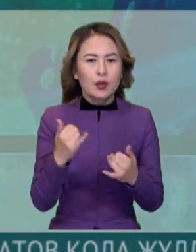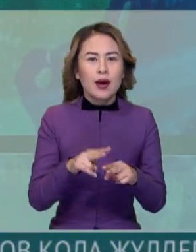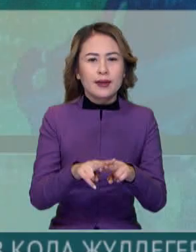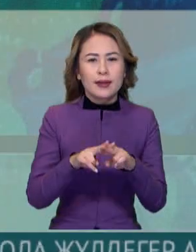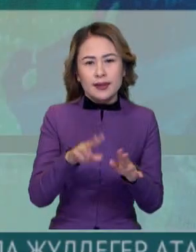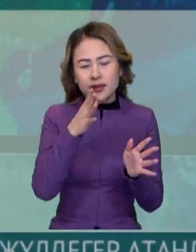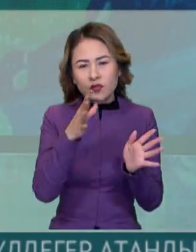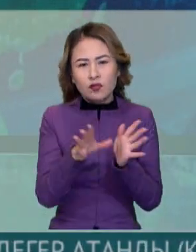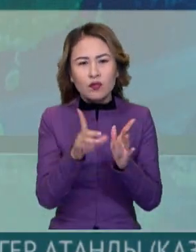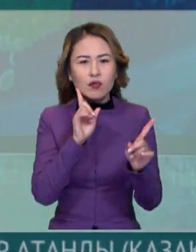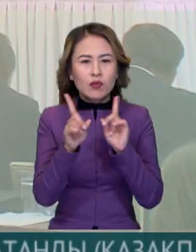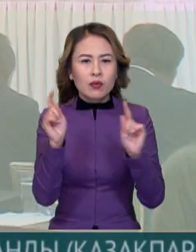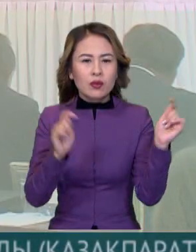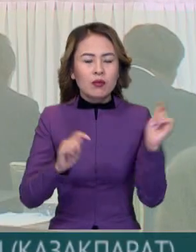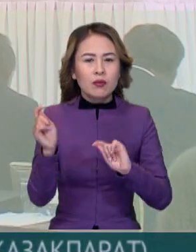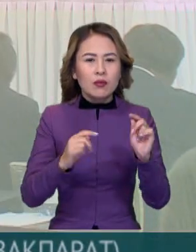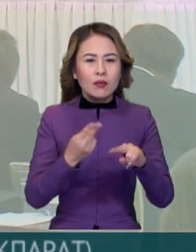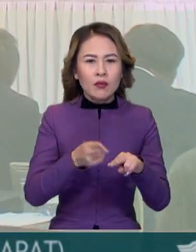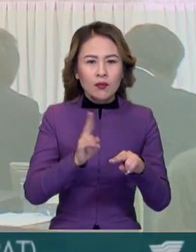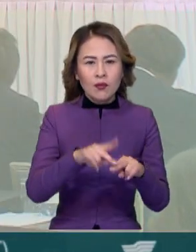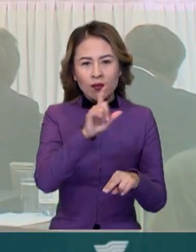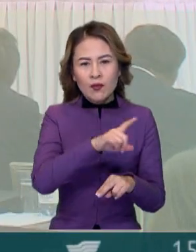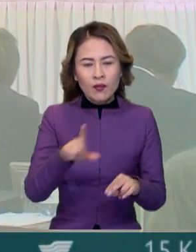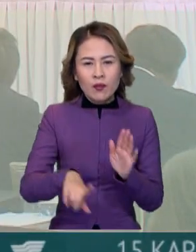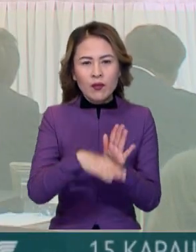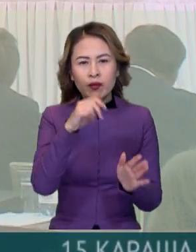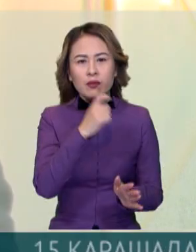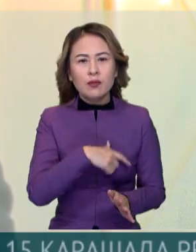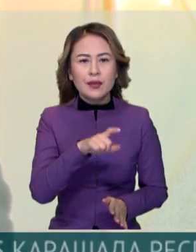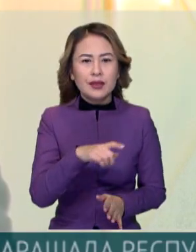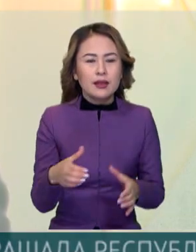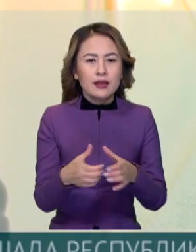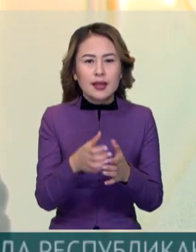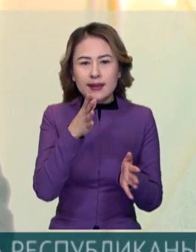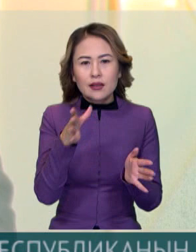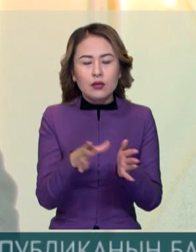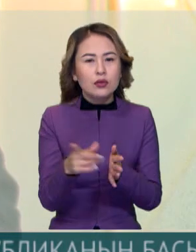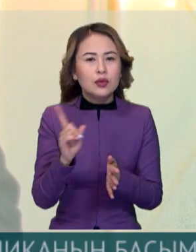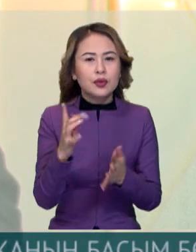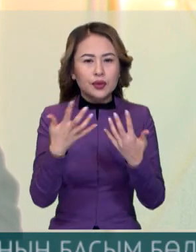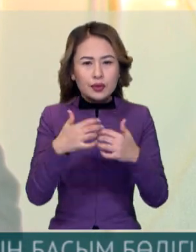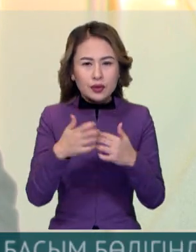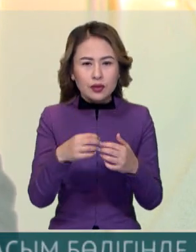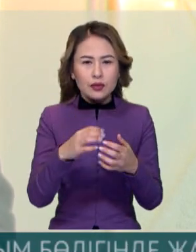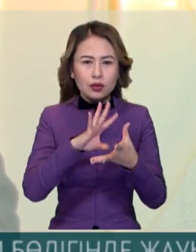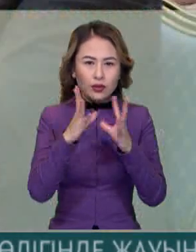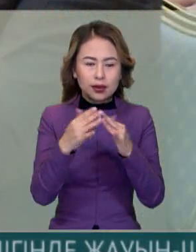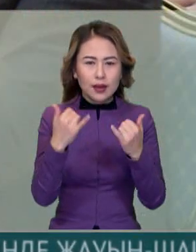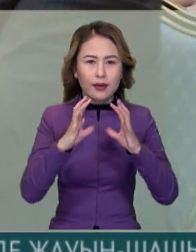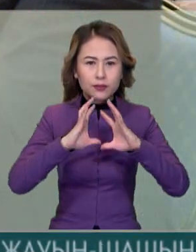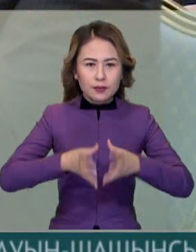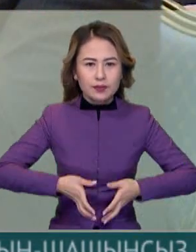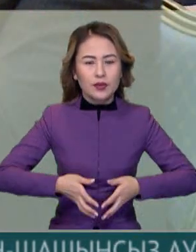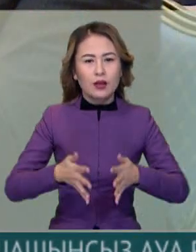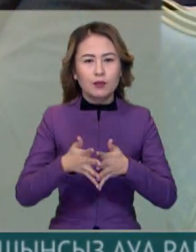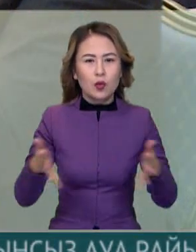Дәл осындай ұсыныспен бүгін Астанада энергетикалық форум өтті. Спикерлердің айтуынша, энергетика саласындағы сандық жүйе қазір